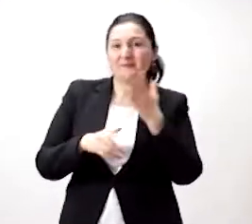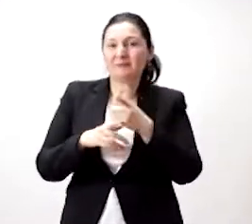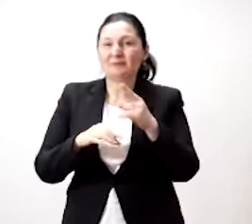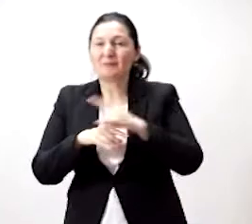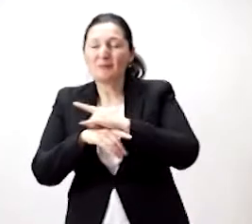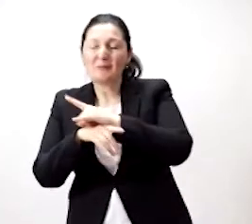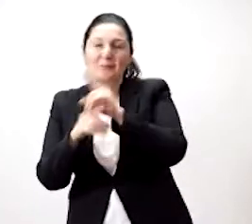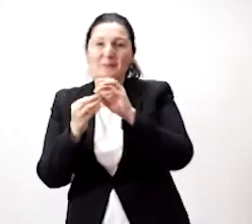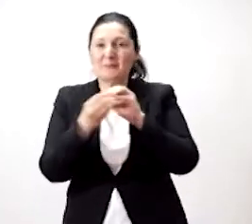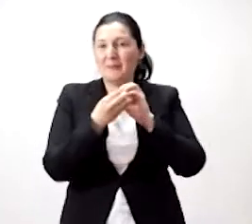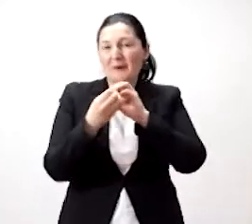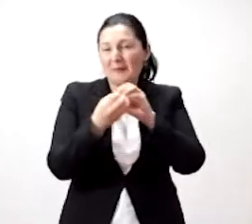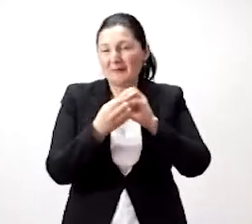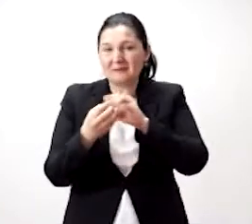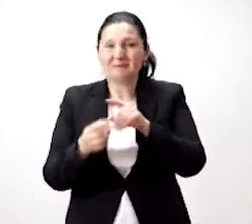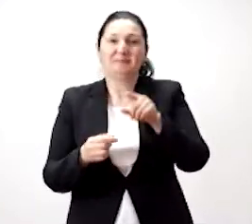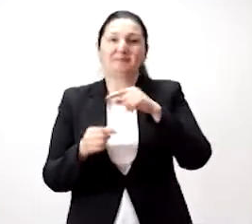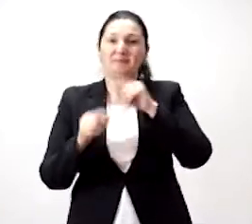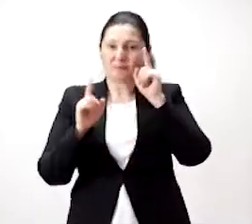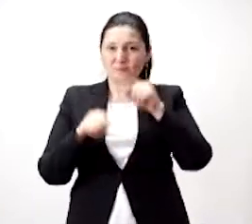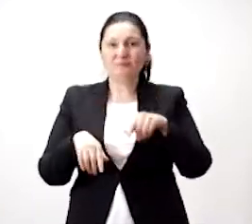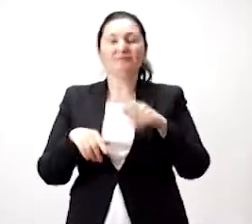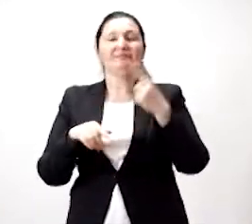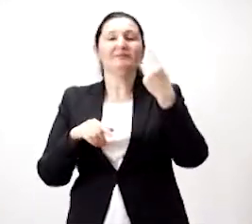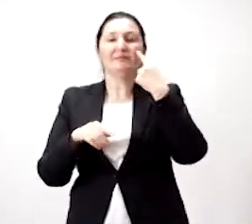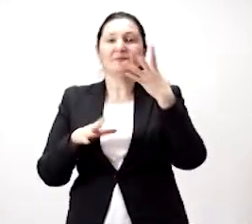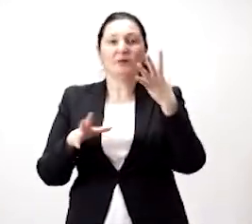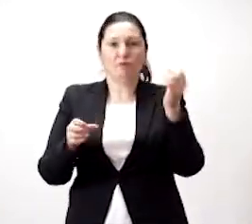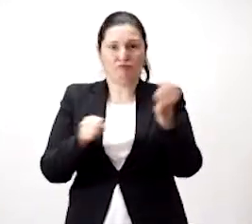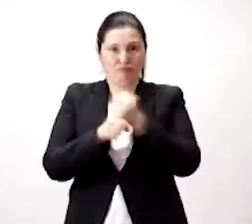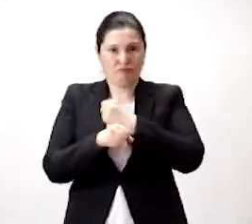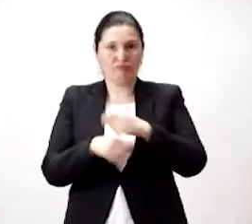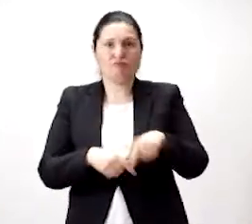ҳайвонҳо беҳтарин муш зан ҳастем. Ҳангоми ҷанг ба